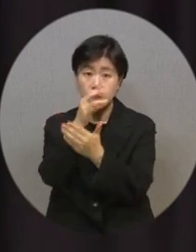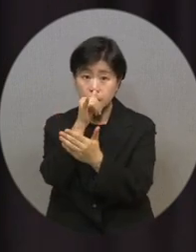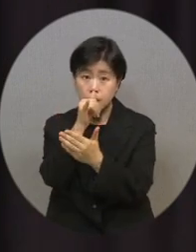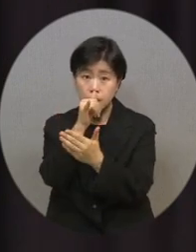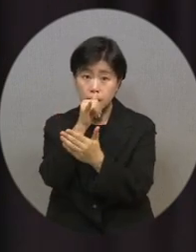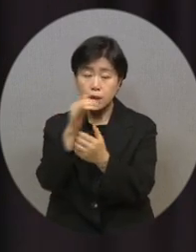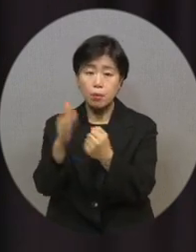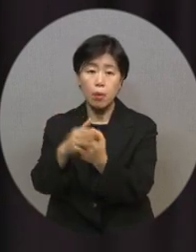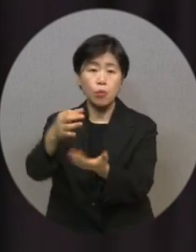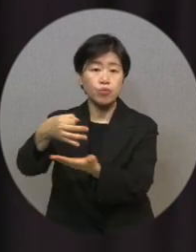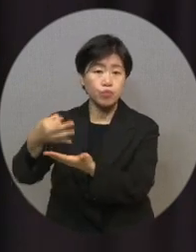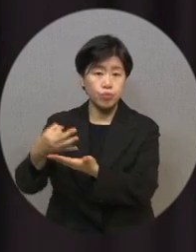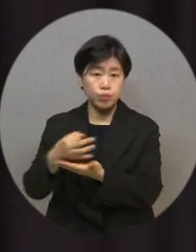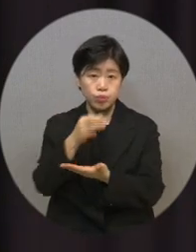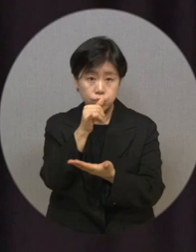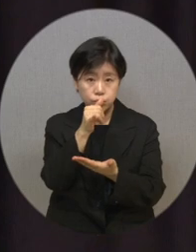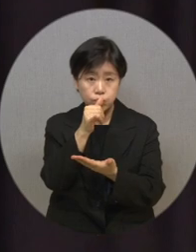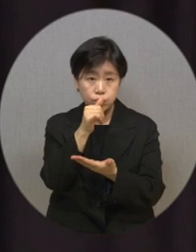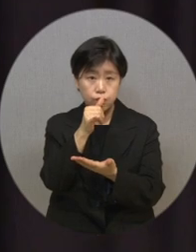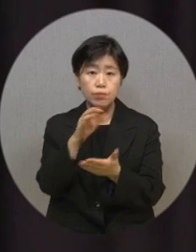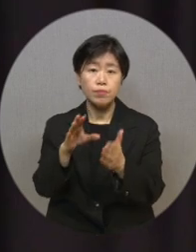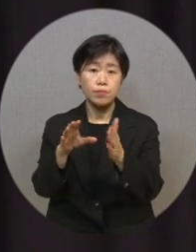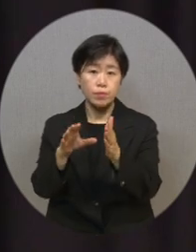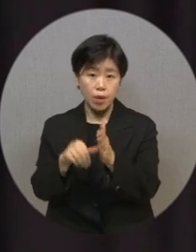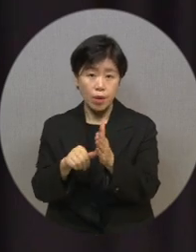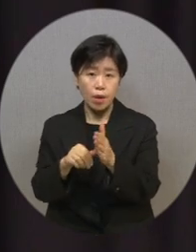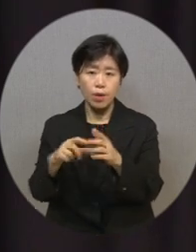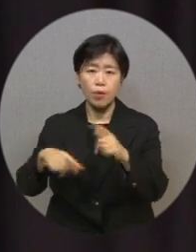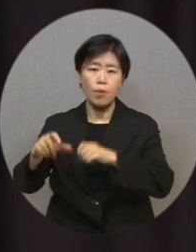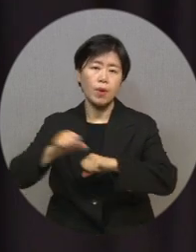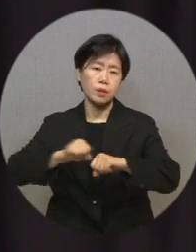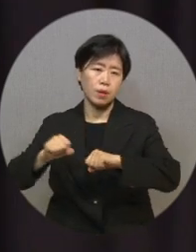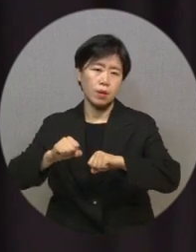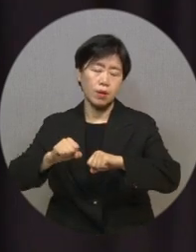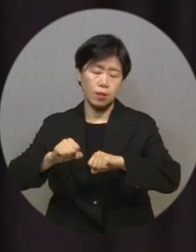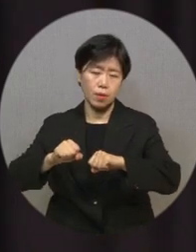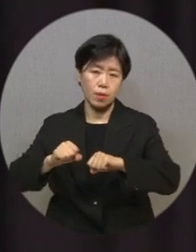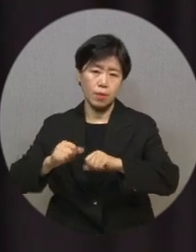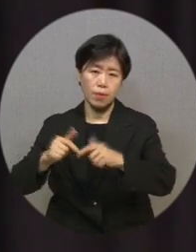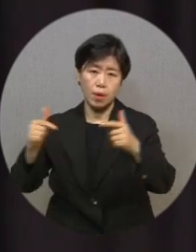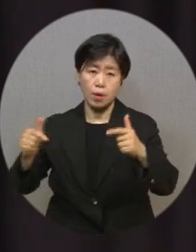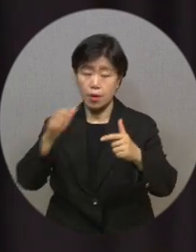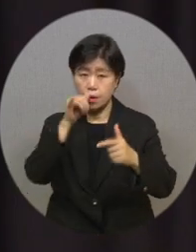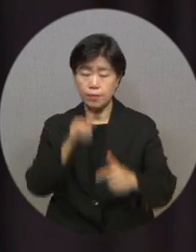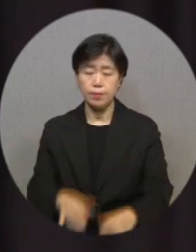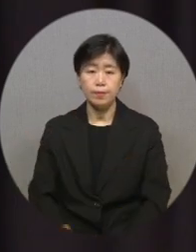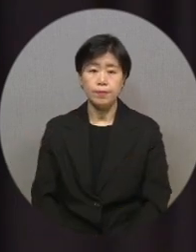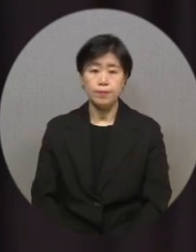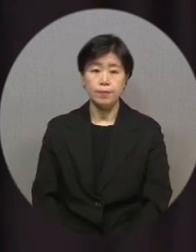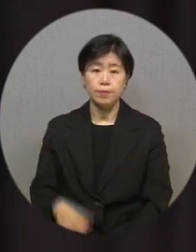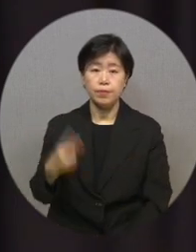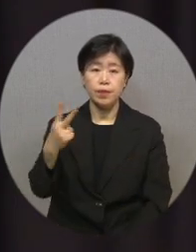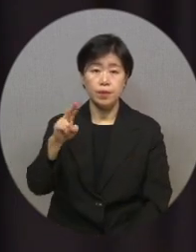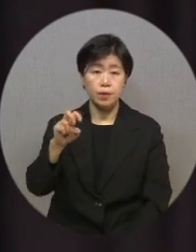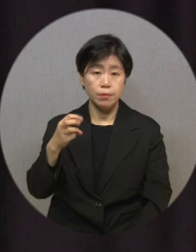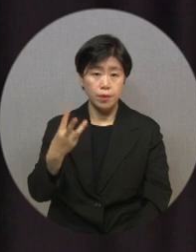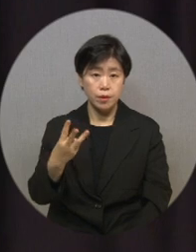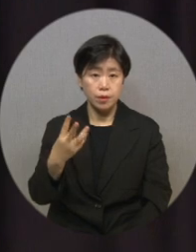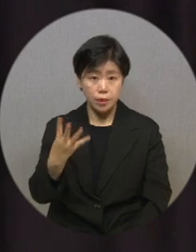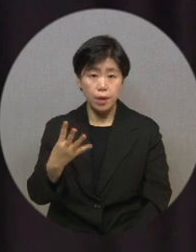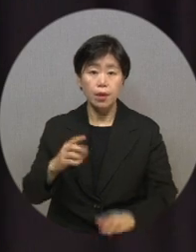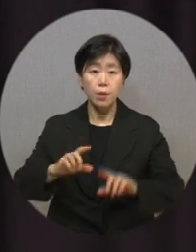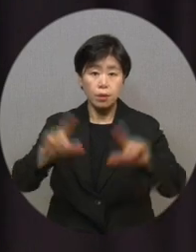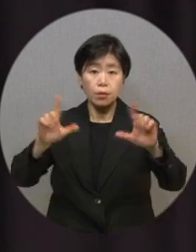지속적으로 되고 그걸로 이제 표준 사업장 모델들이 조금 더 활성화될 수 있는 계기가 된게 20 년도에 조금 저희가